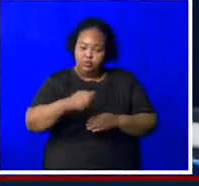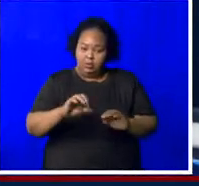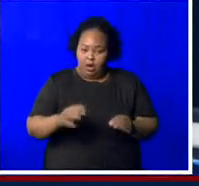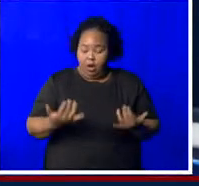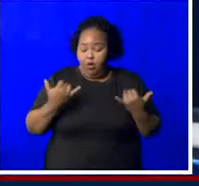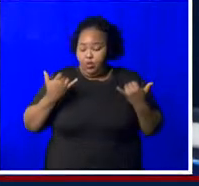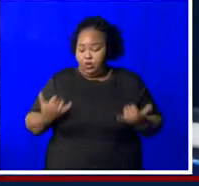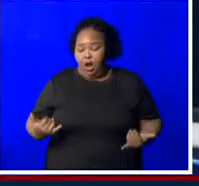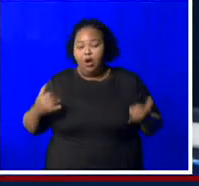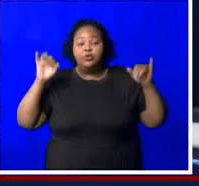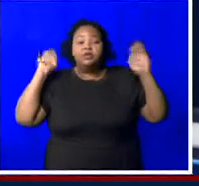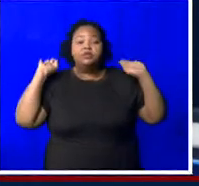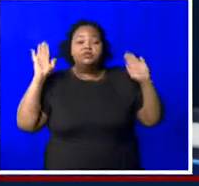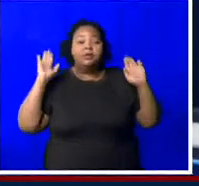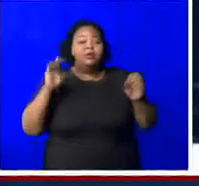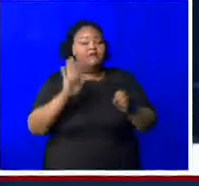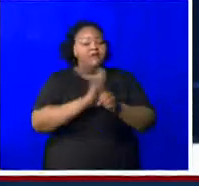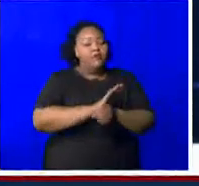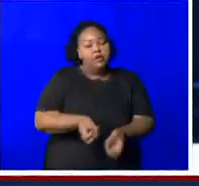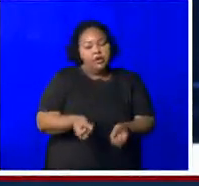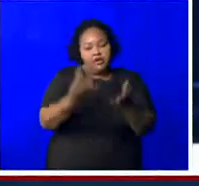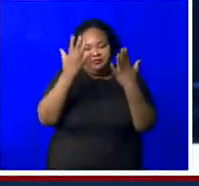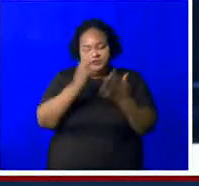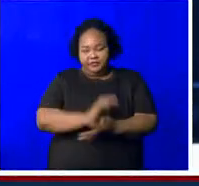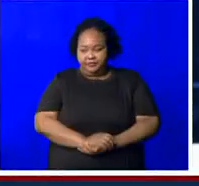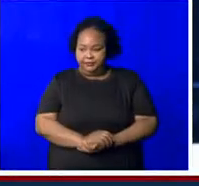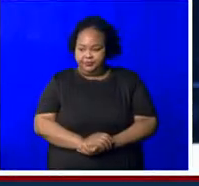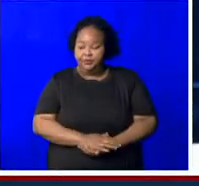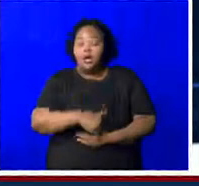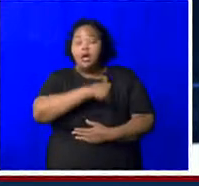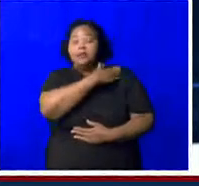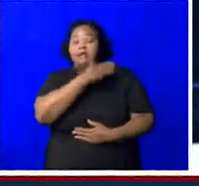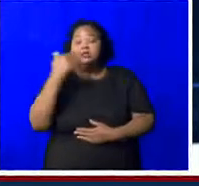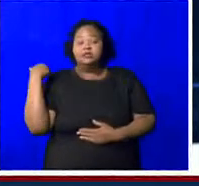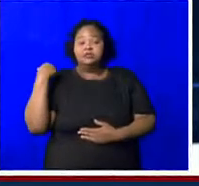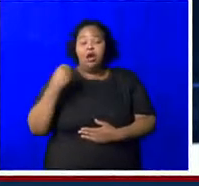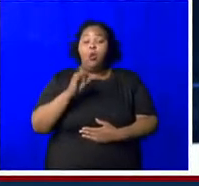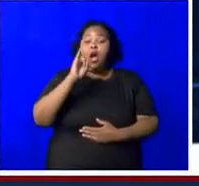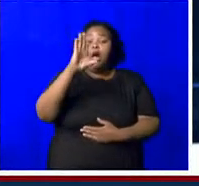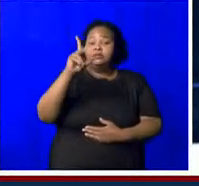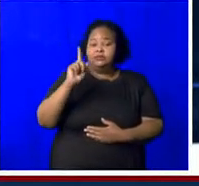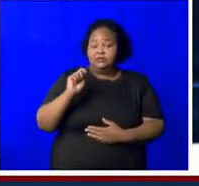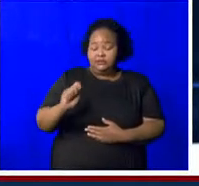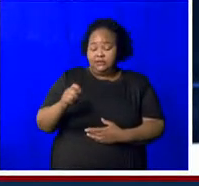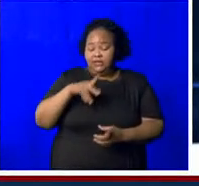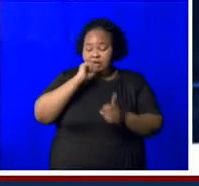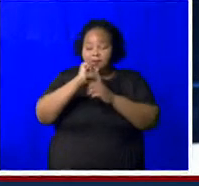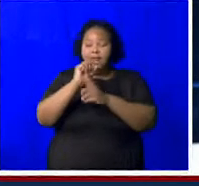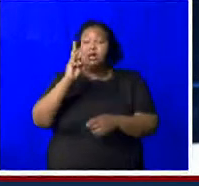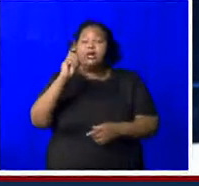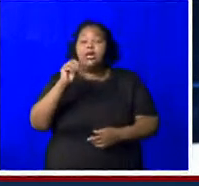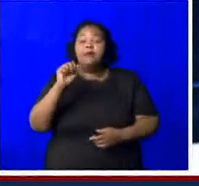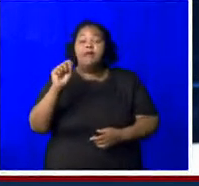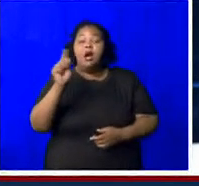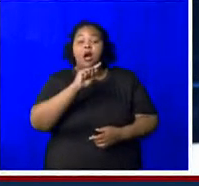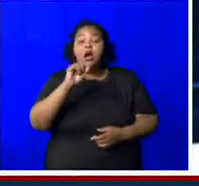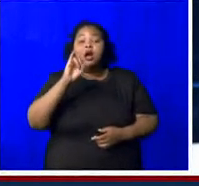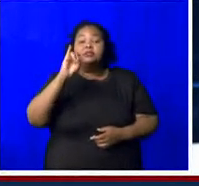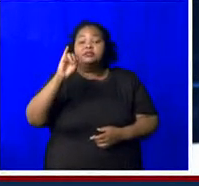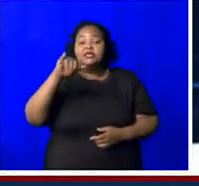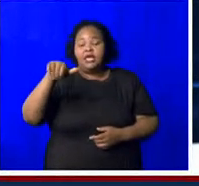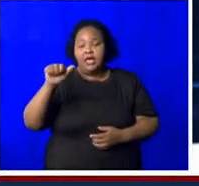singene kuto Tindzaba tetfu setigcwele. Imvuna yelitiko letekwatisa netepciko